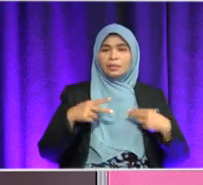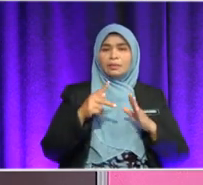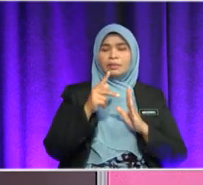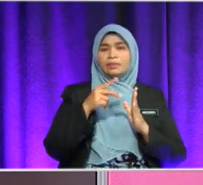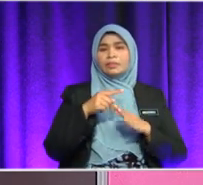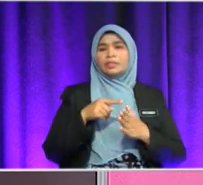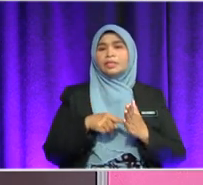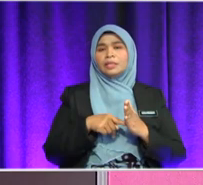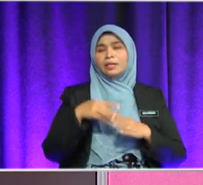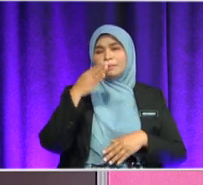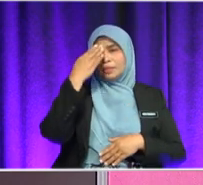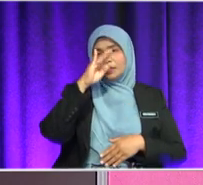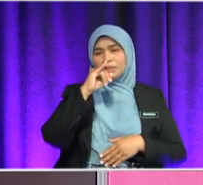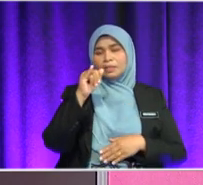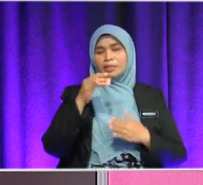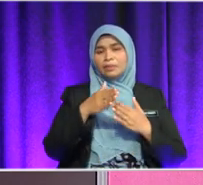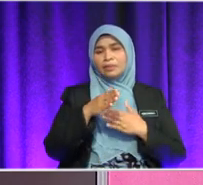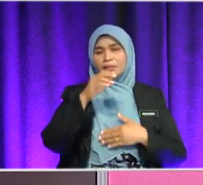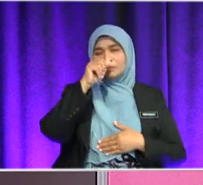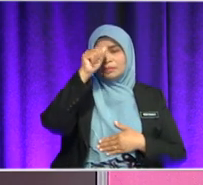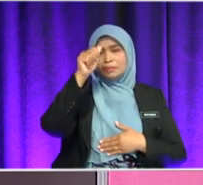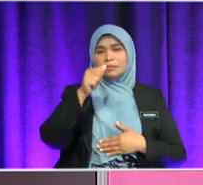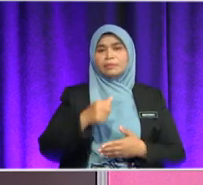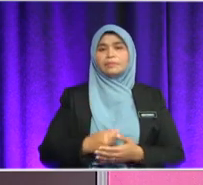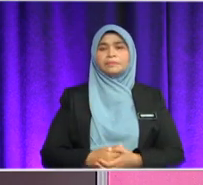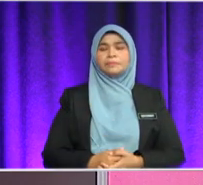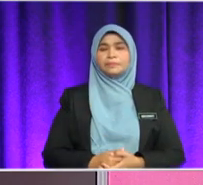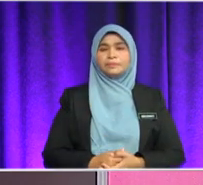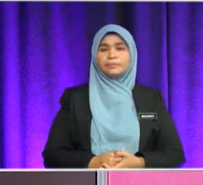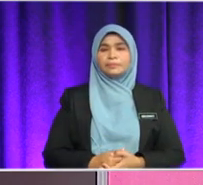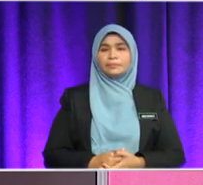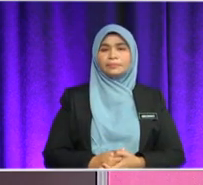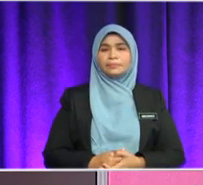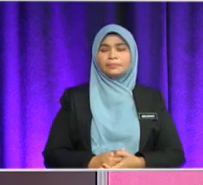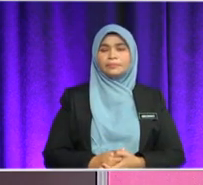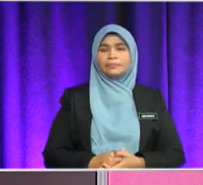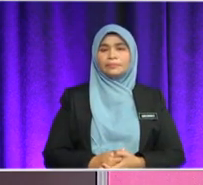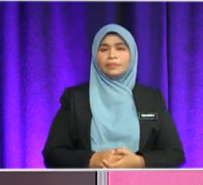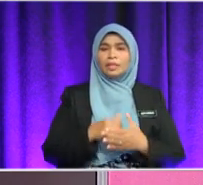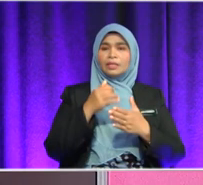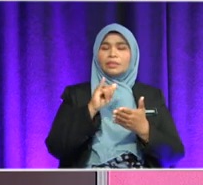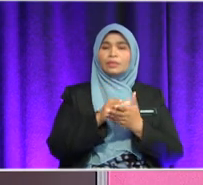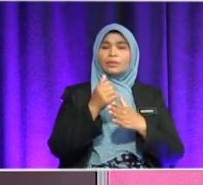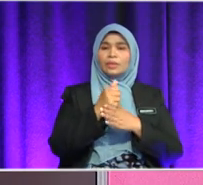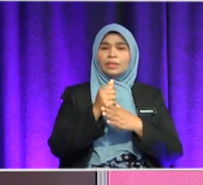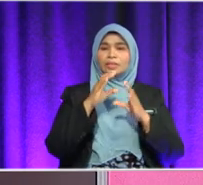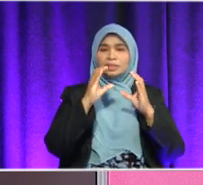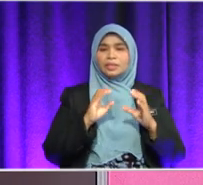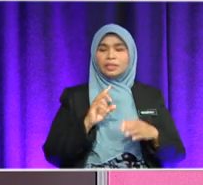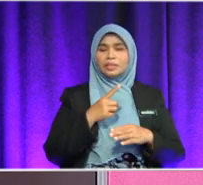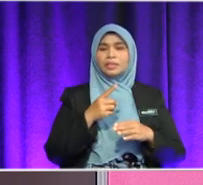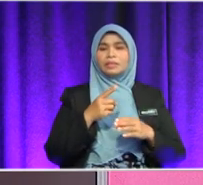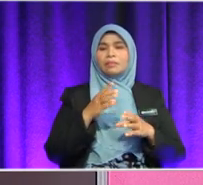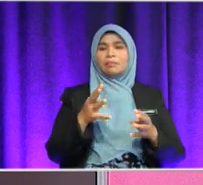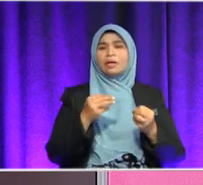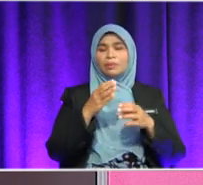dimasukkan ke dalam surga Allah itu terpulang kepada kreativity masing-masing itu antara cara kita dapat